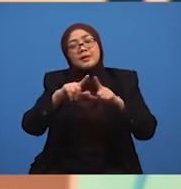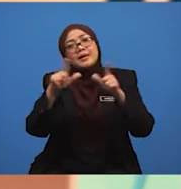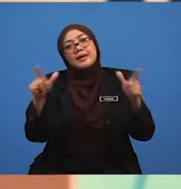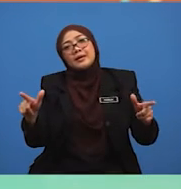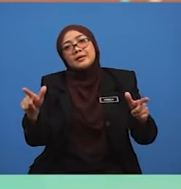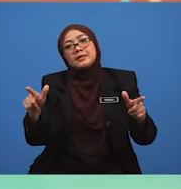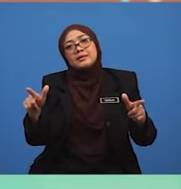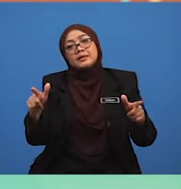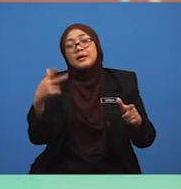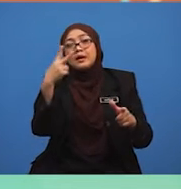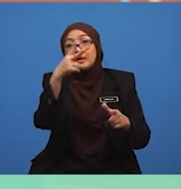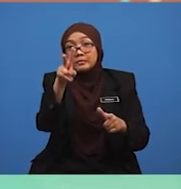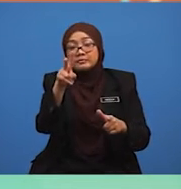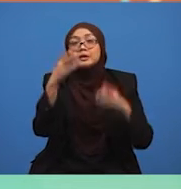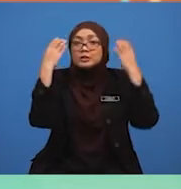ciptaan saya.